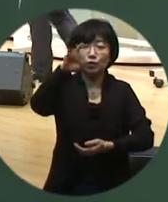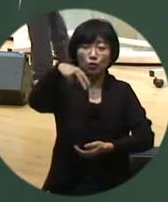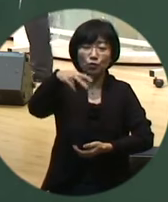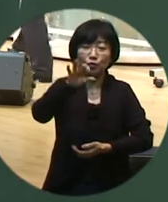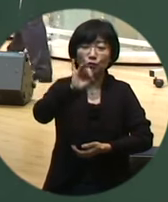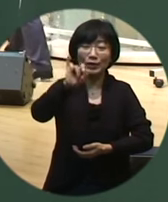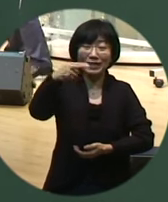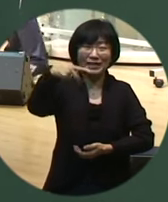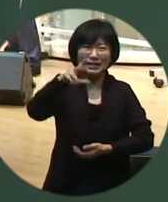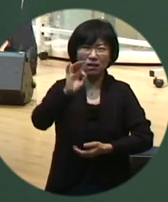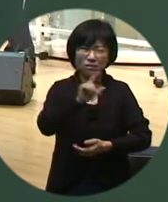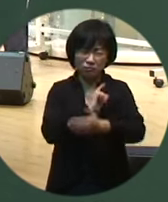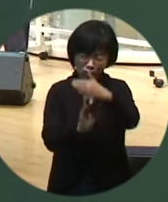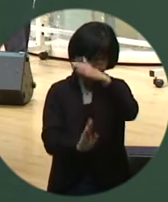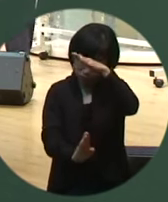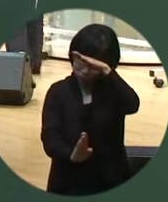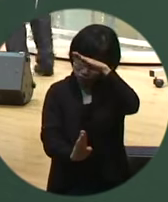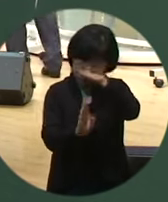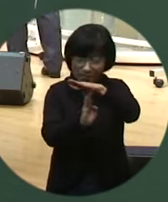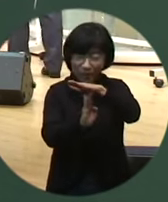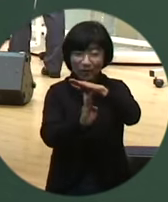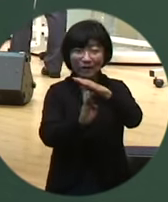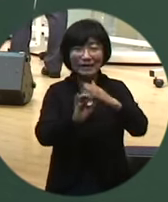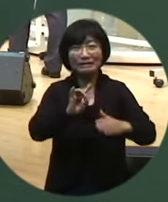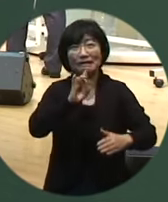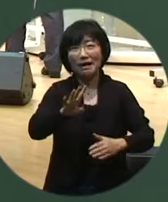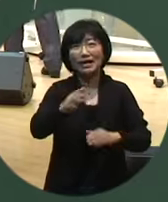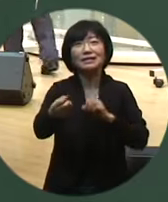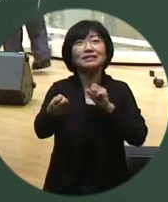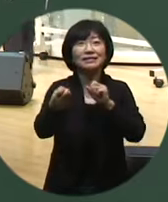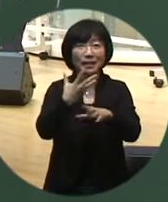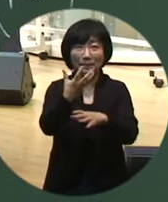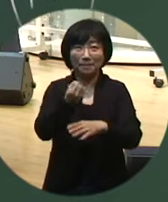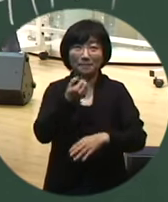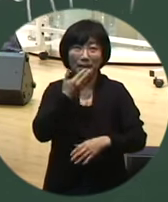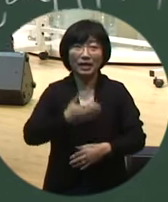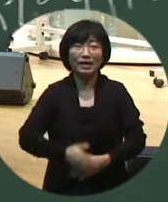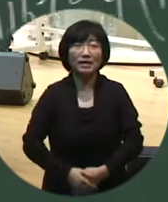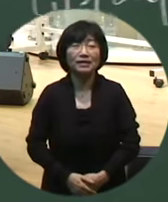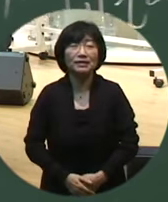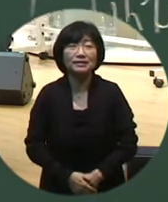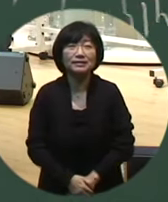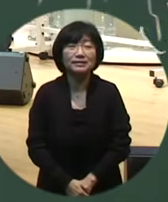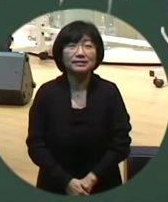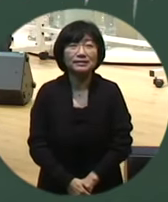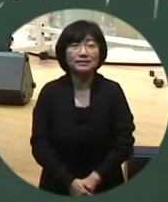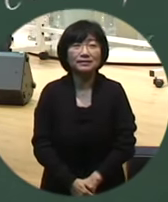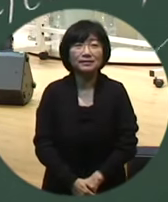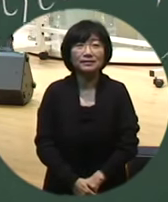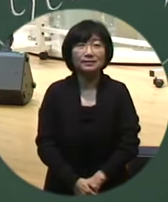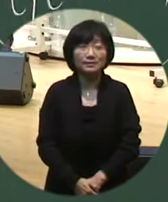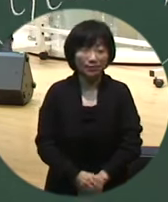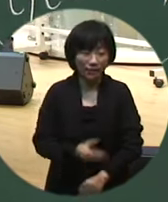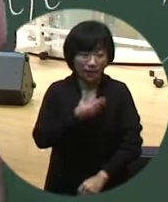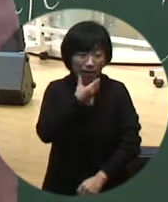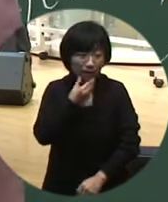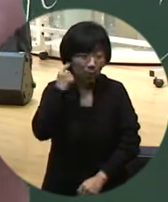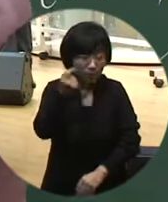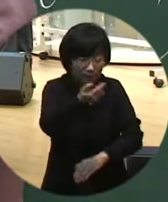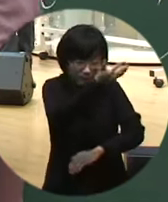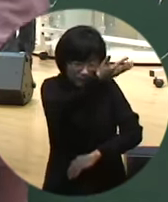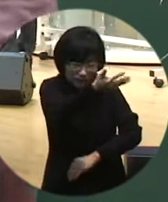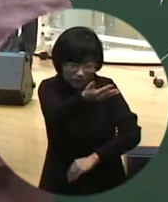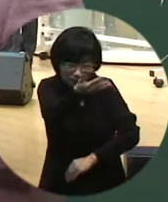In other words, the blessing of uniqueness. 자, 여러분, 이 복음입니다. 이 복음의 흐름을 타고 있으면은